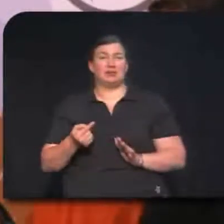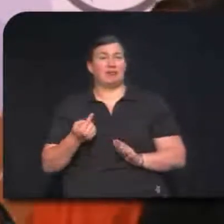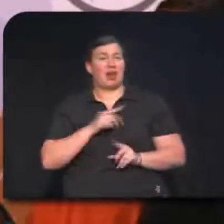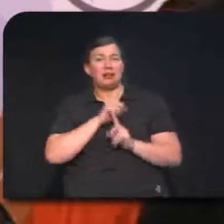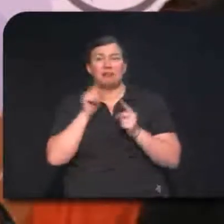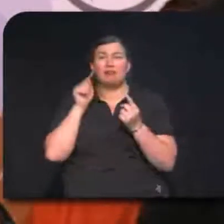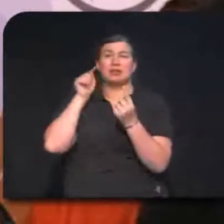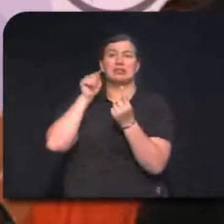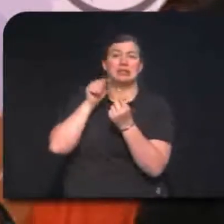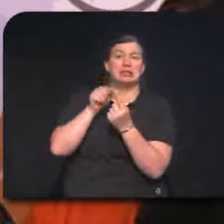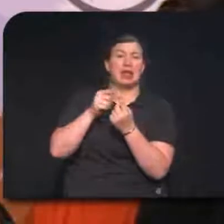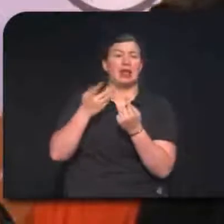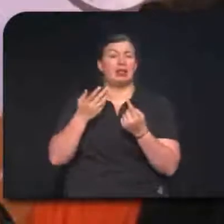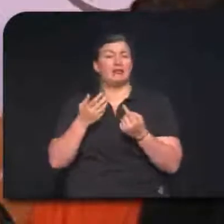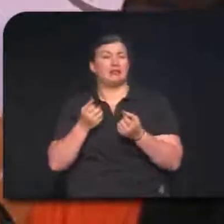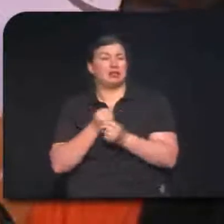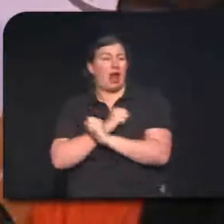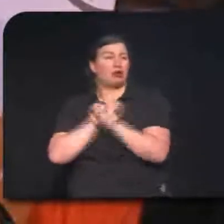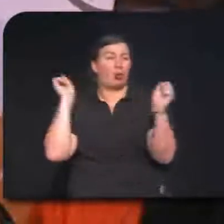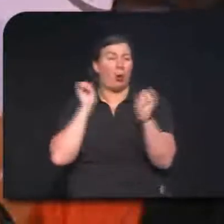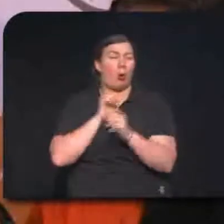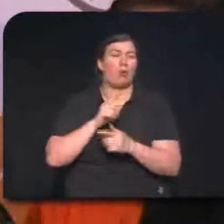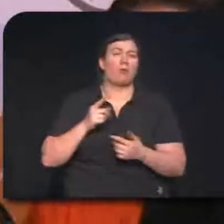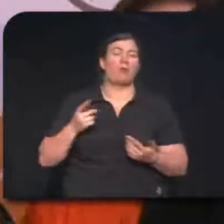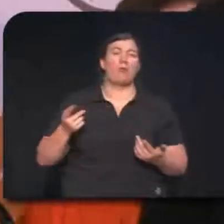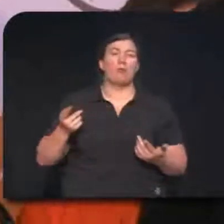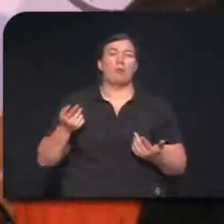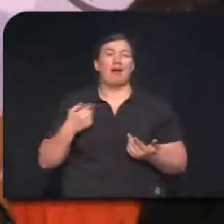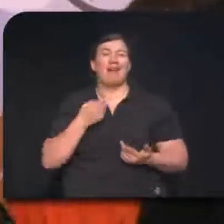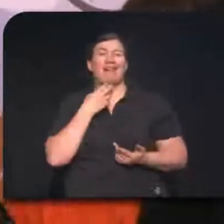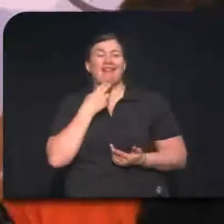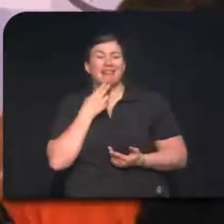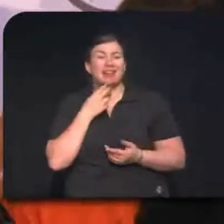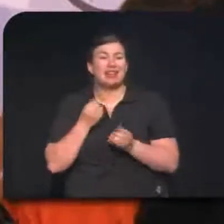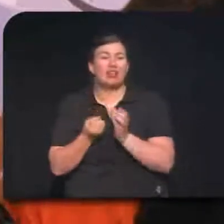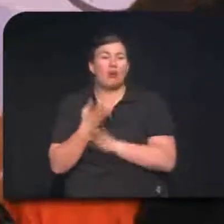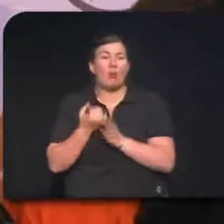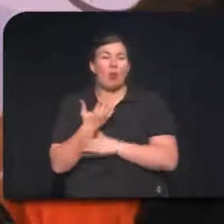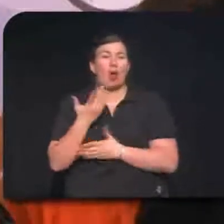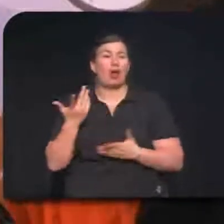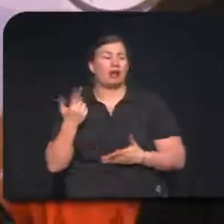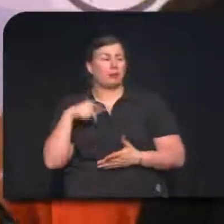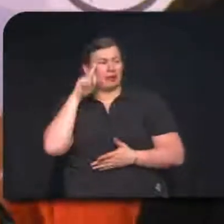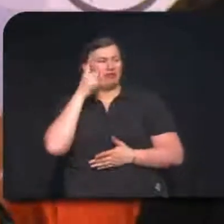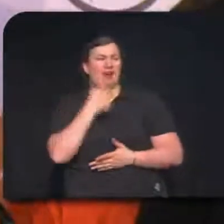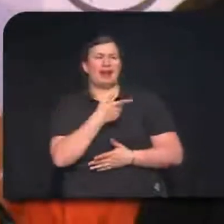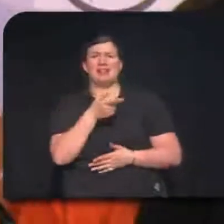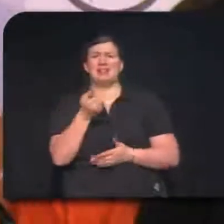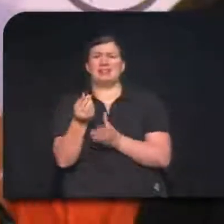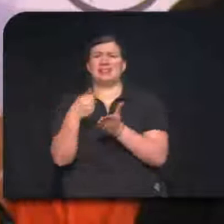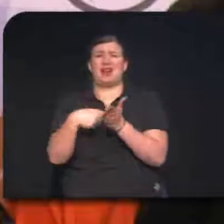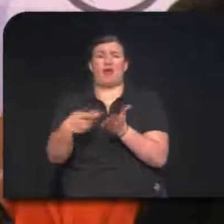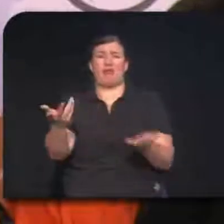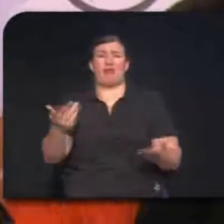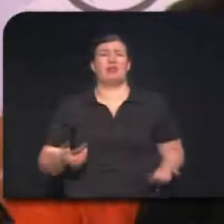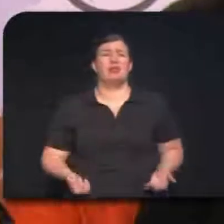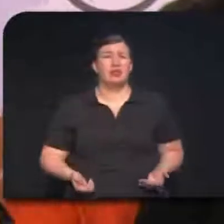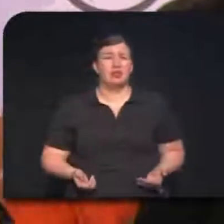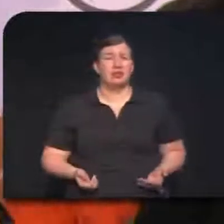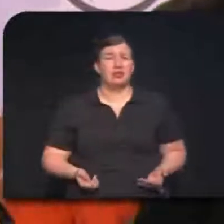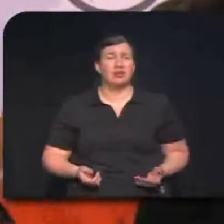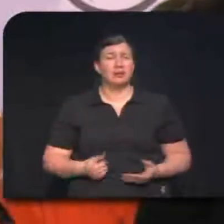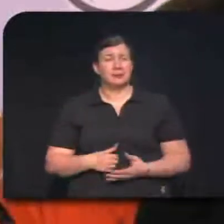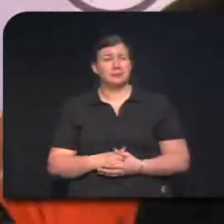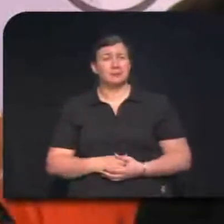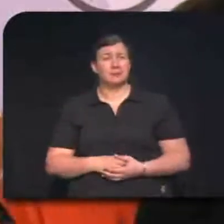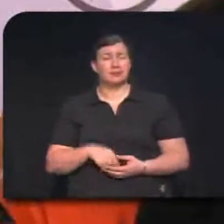Fossil ist alles was Atom ist wir sind für die Offenlegung des Energiequellen Mix damit die Leute wissen was sie überhaupt kaufen damit das mit